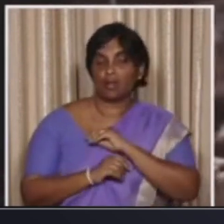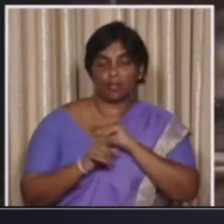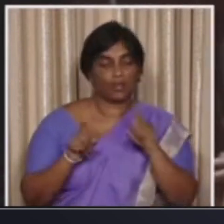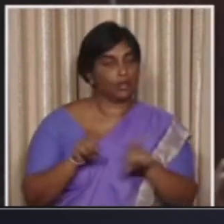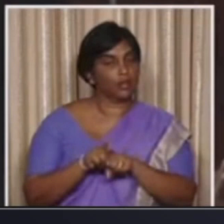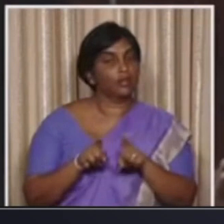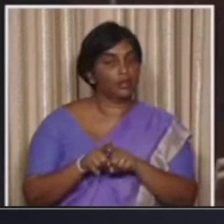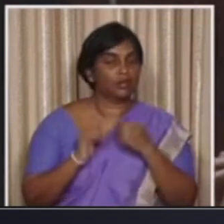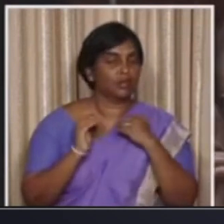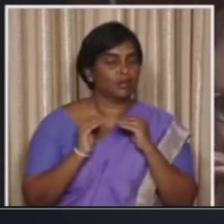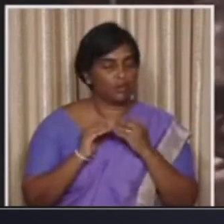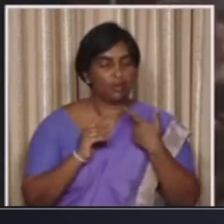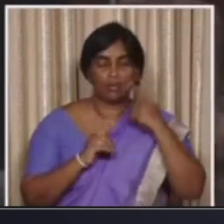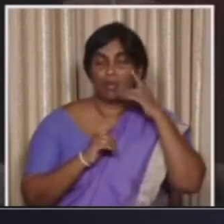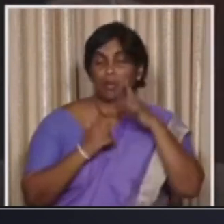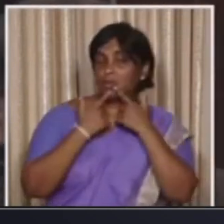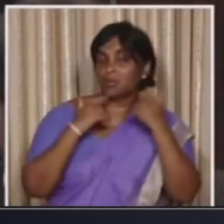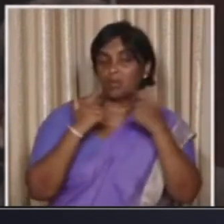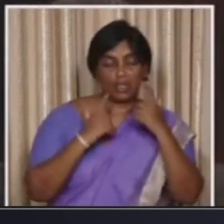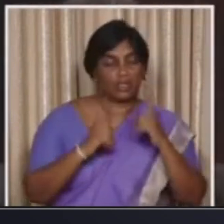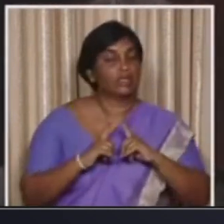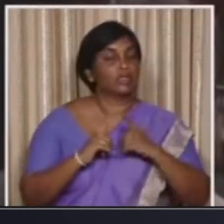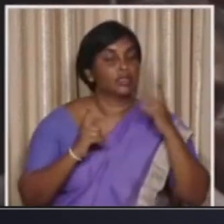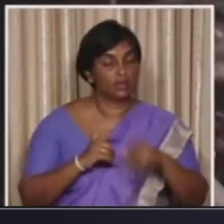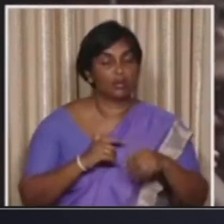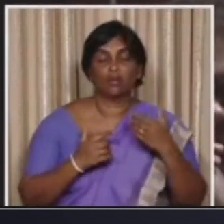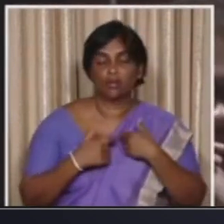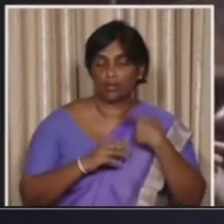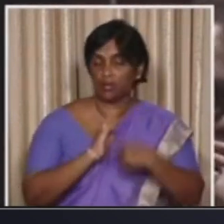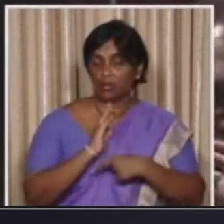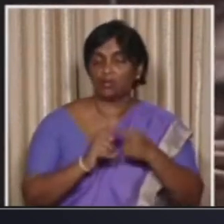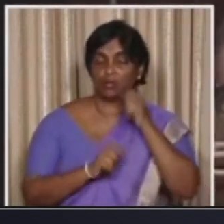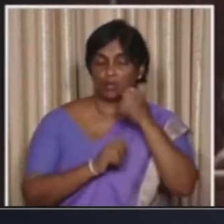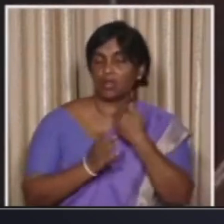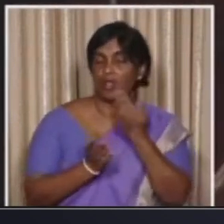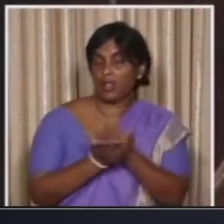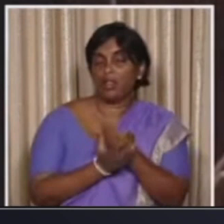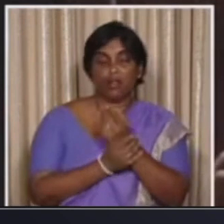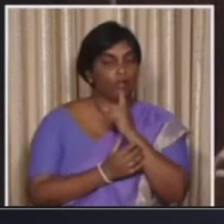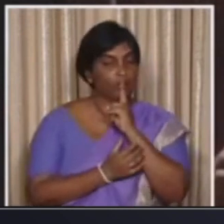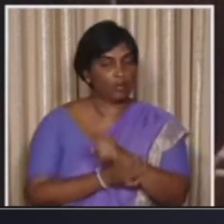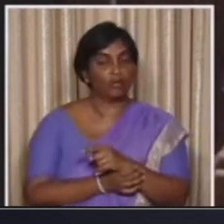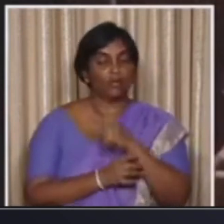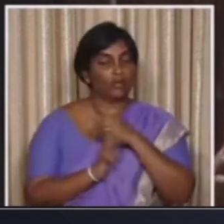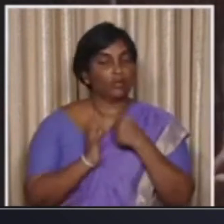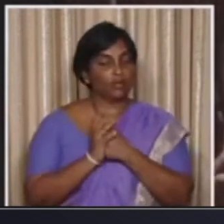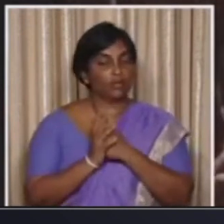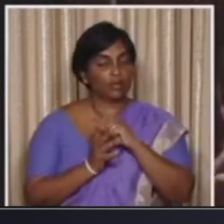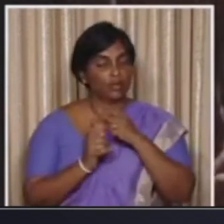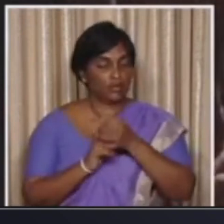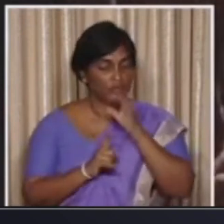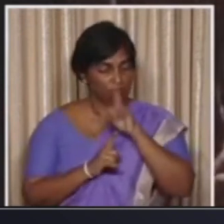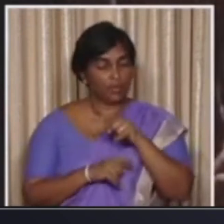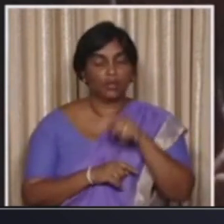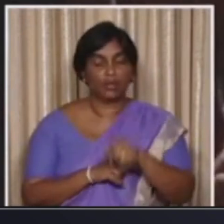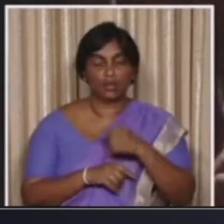ගැළපෙන නොගැළපෙන සාටෝප උදාර ජීවිත ගත කරන්න අපි රටටත් ලෝකයටත් ණය වුණා කියලා කියනවා. ගරු සභාපතිතුමනි,